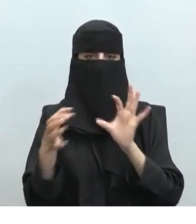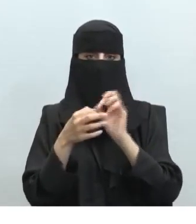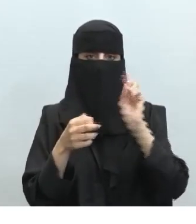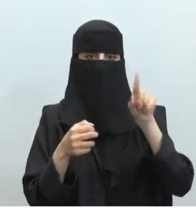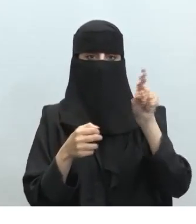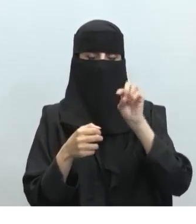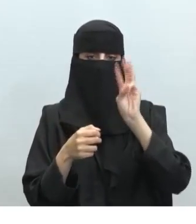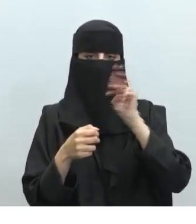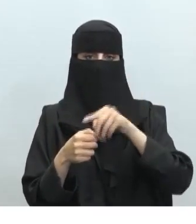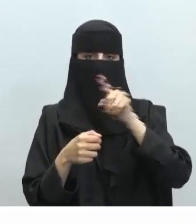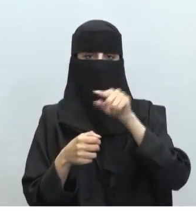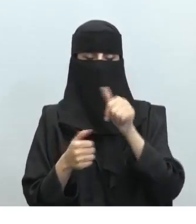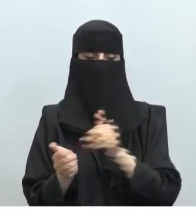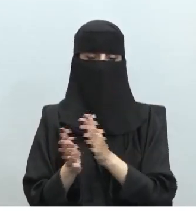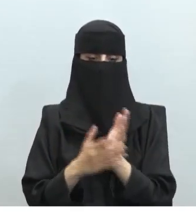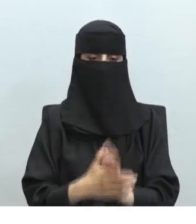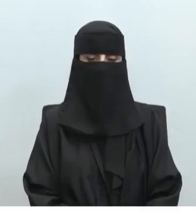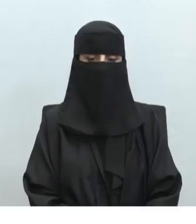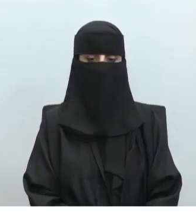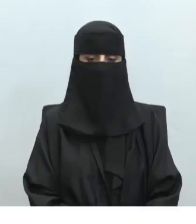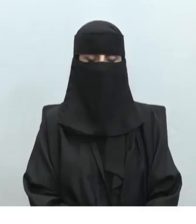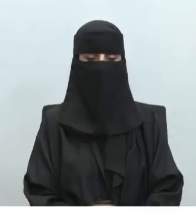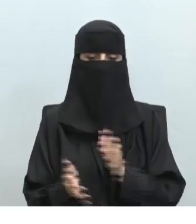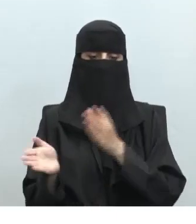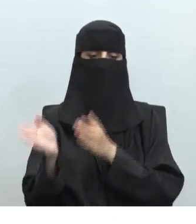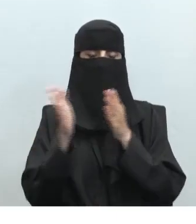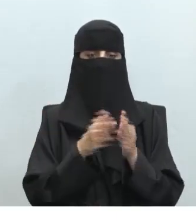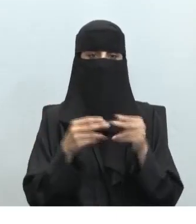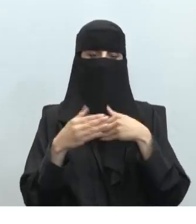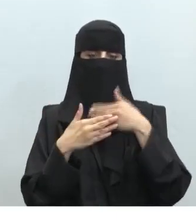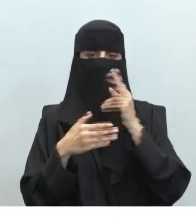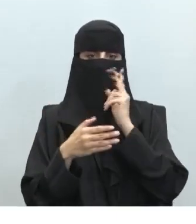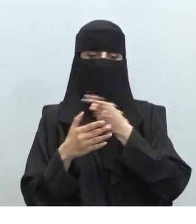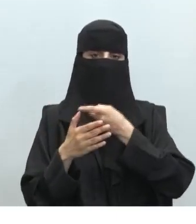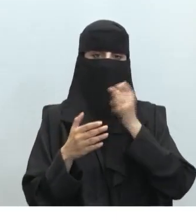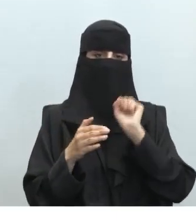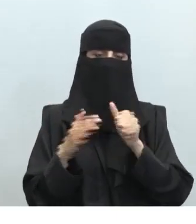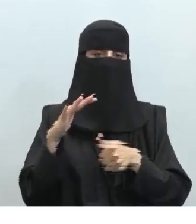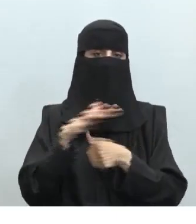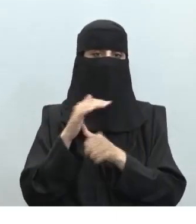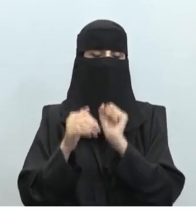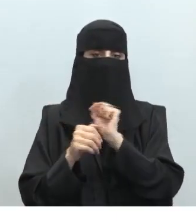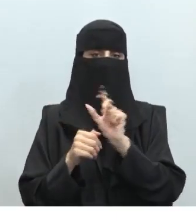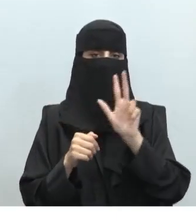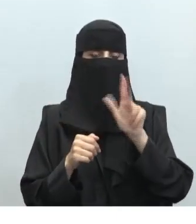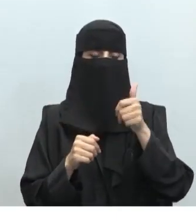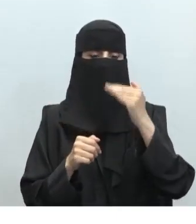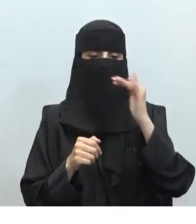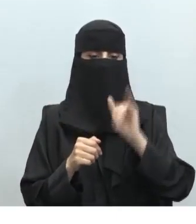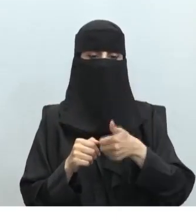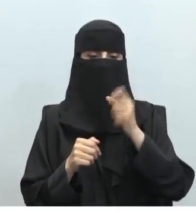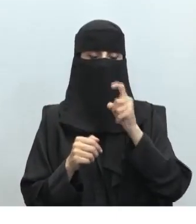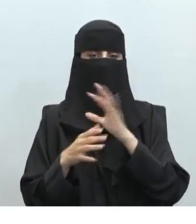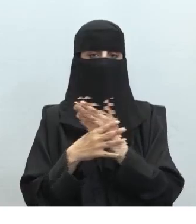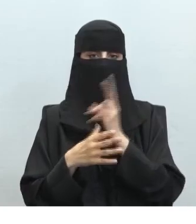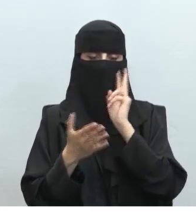الدي ان اي انتقلنا بعد ذلك لنتعرف على المبدا الاساسي في الاحياء فذكرنا ان اليه قراءه الجينات